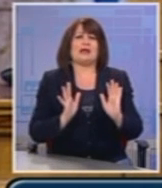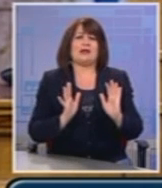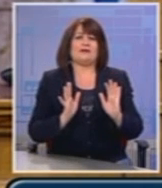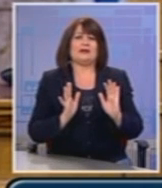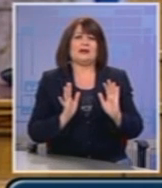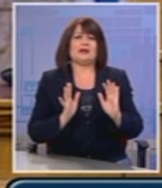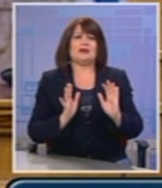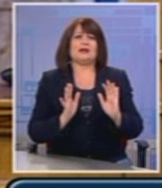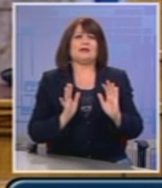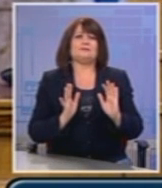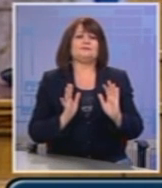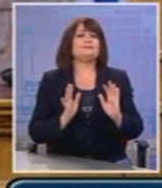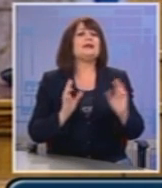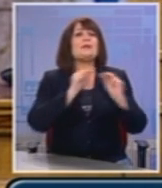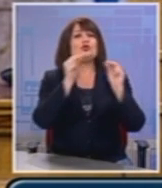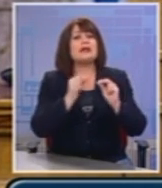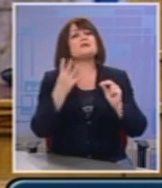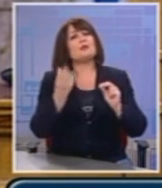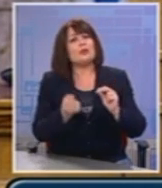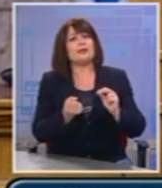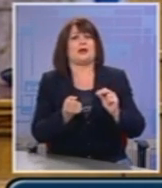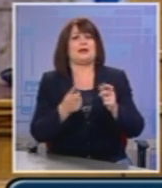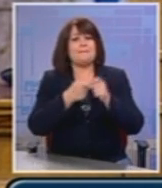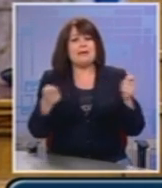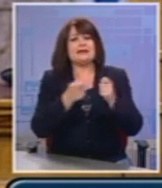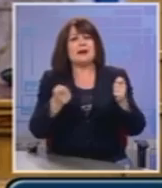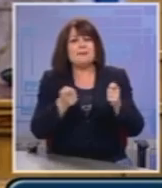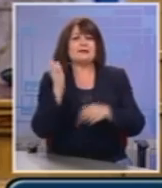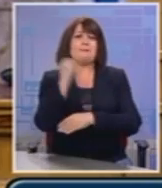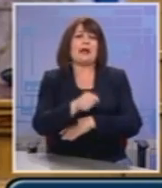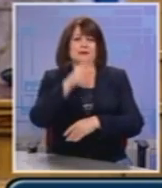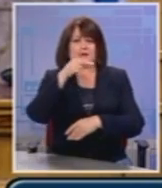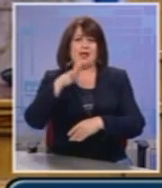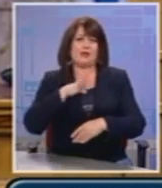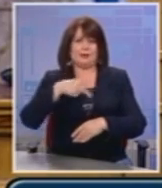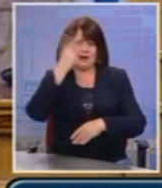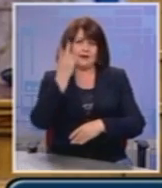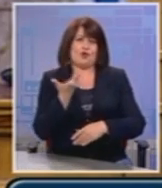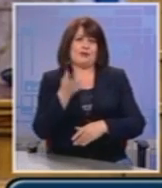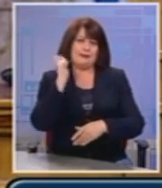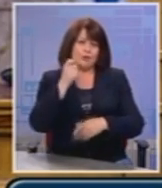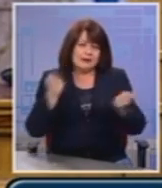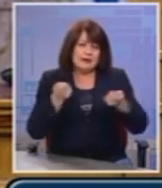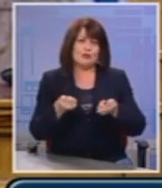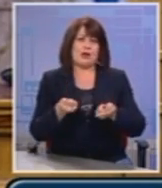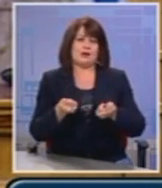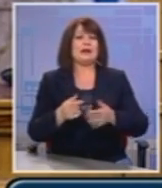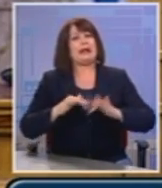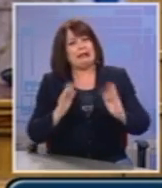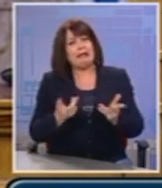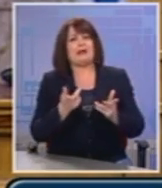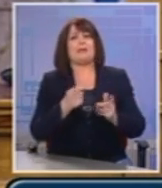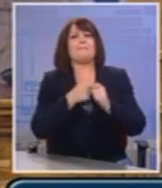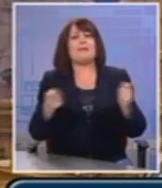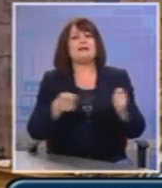τις επιπτώσεις που θα είχαν τα μέτρα στα ανθρώπινα δικαιώματα στην ελλάδα ή να διασφαλίσει ότι τα μέτρα